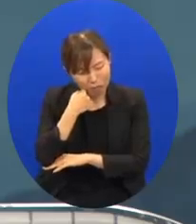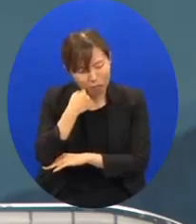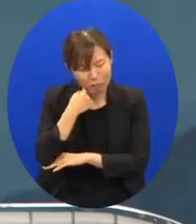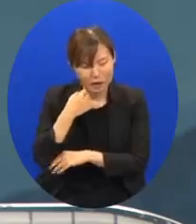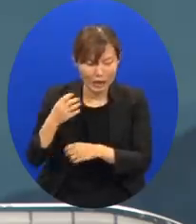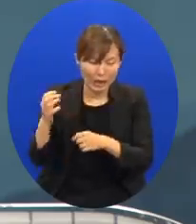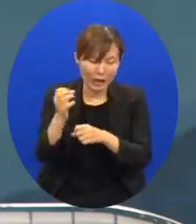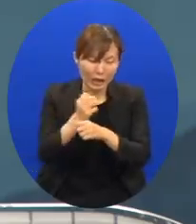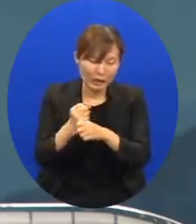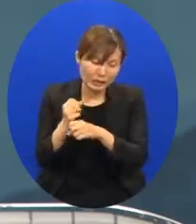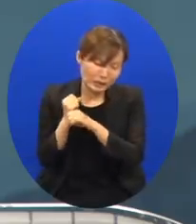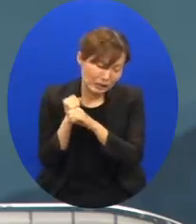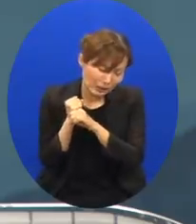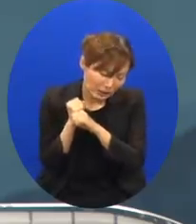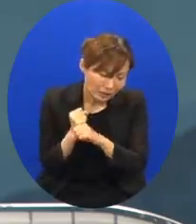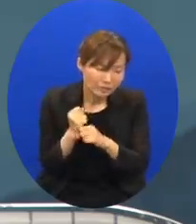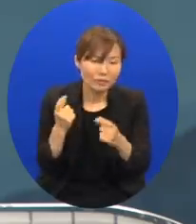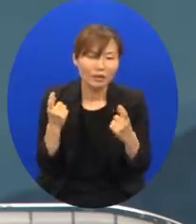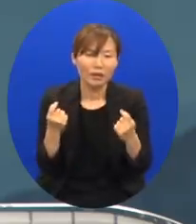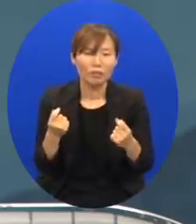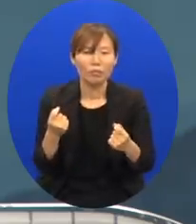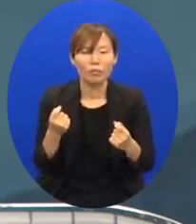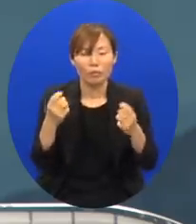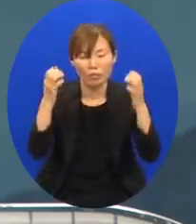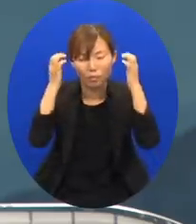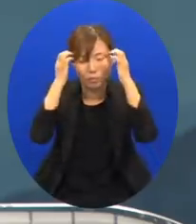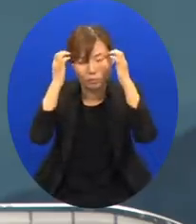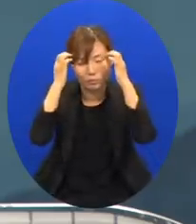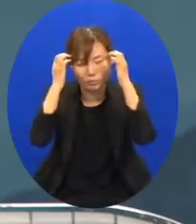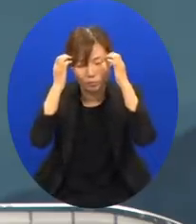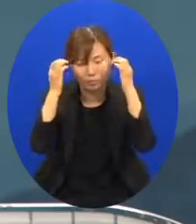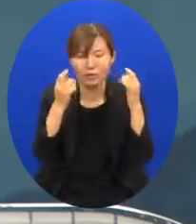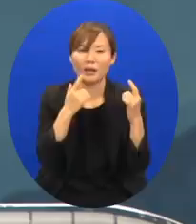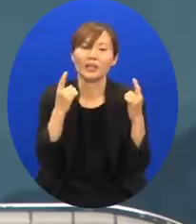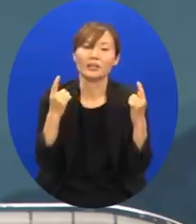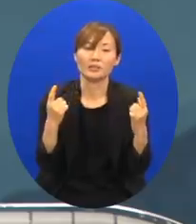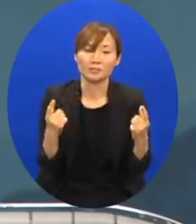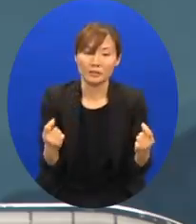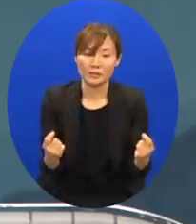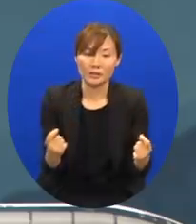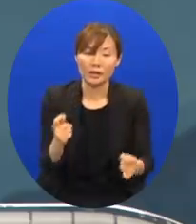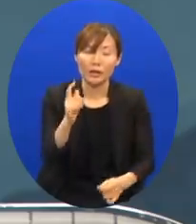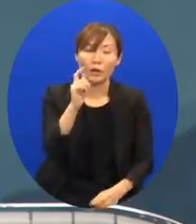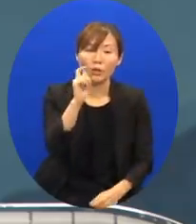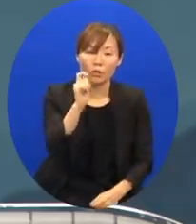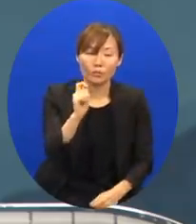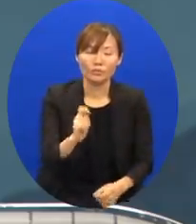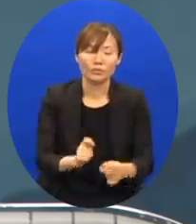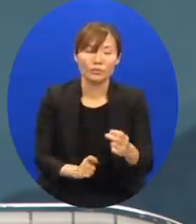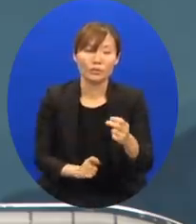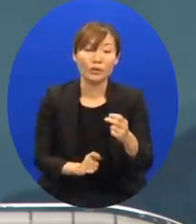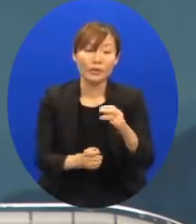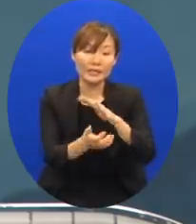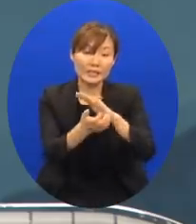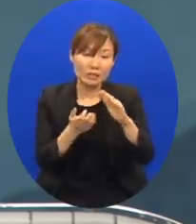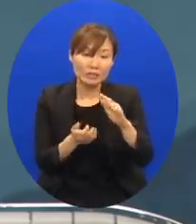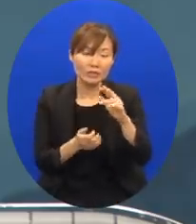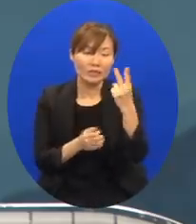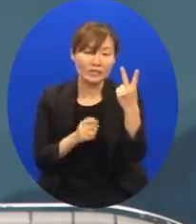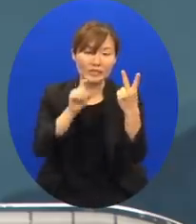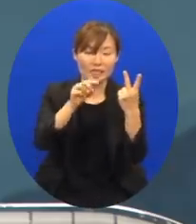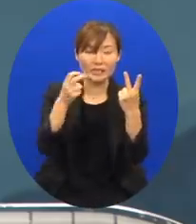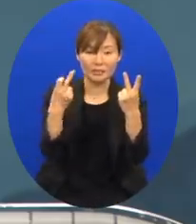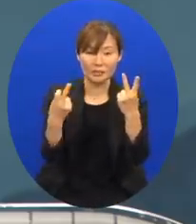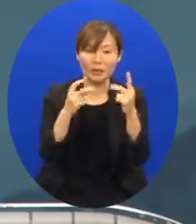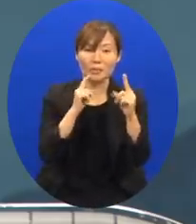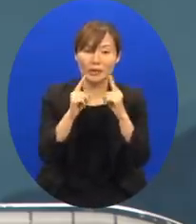두려운 고통이었습니다 그때의 고린도 전서 2장 12절 말씀을 주님이